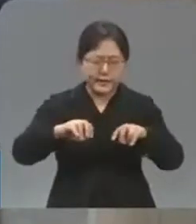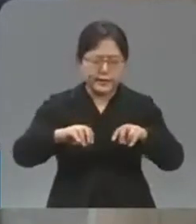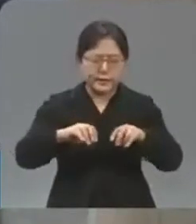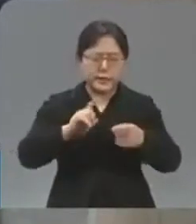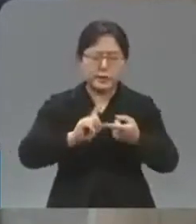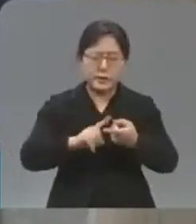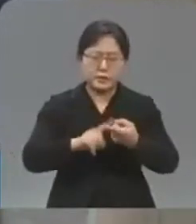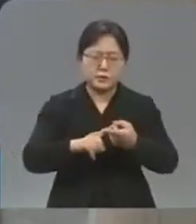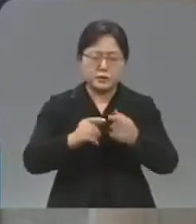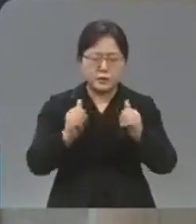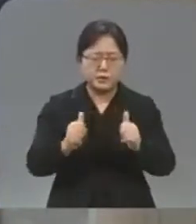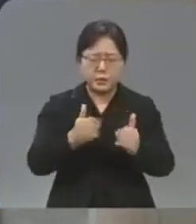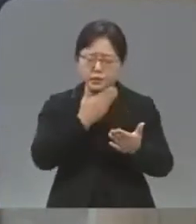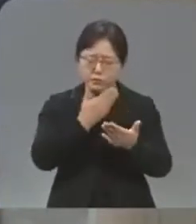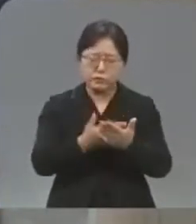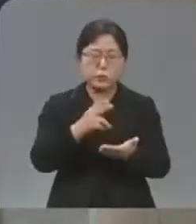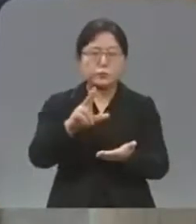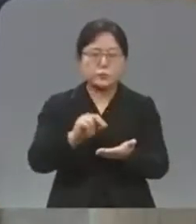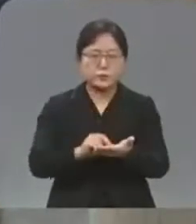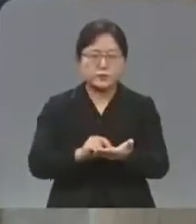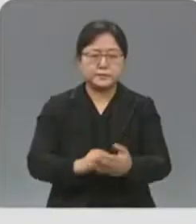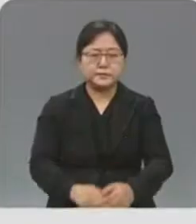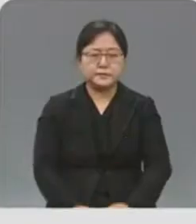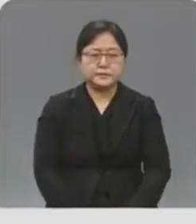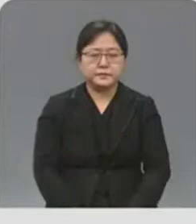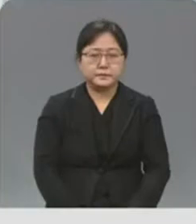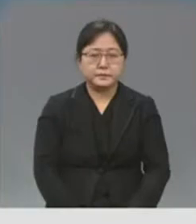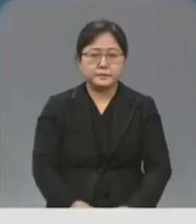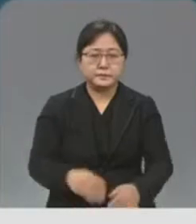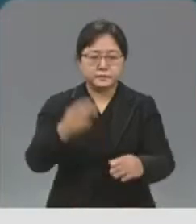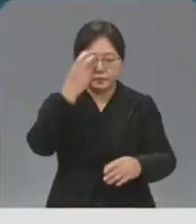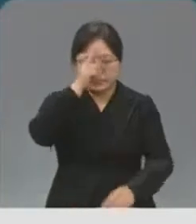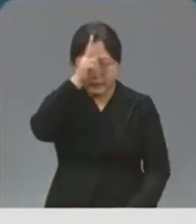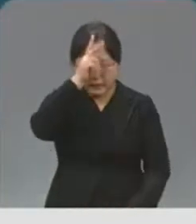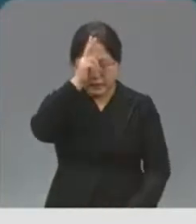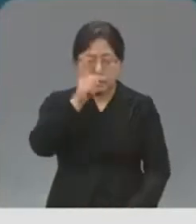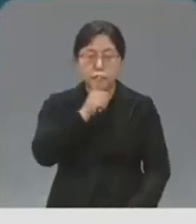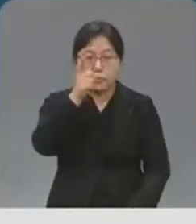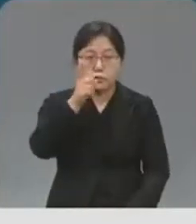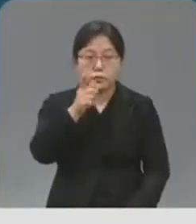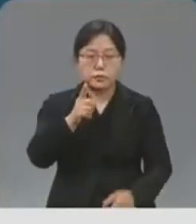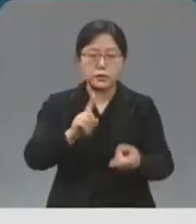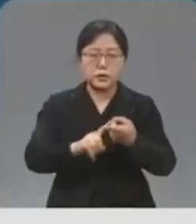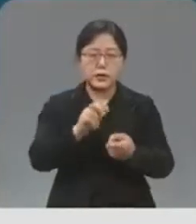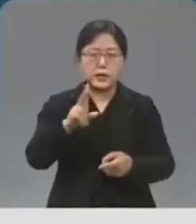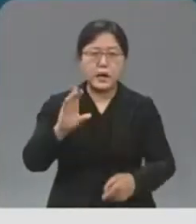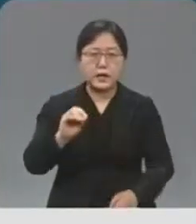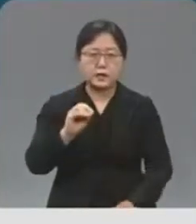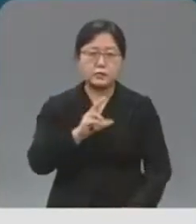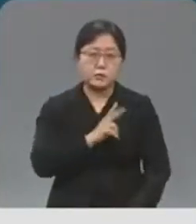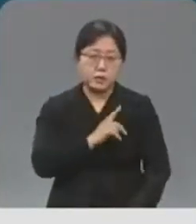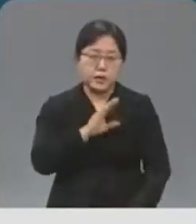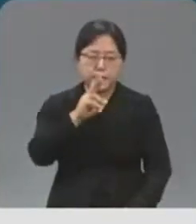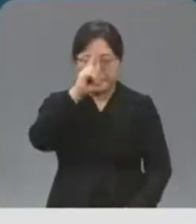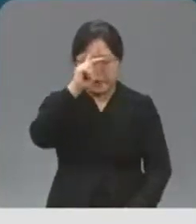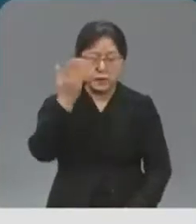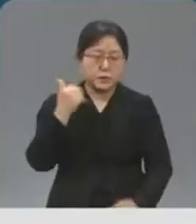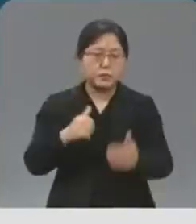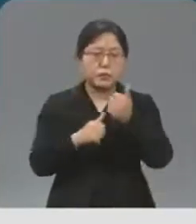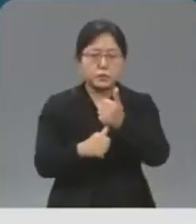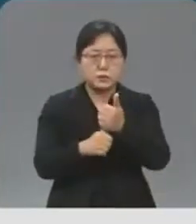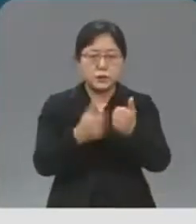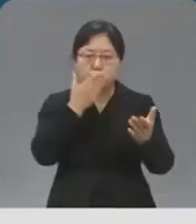관여했는지 여부가 재판의 쟁점이 될 것으로 보입니다. 검찰이 밝힌 공소 사실은 양 의원과 박 전 보좌관이